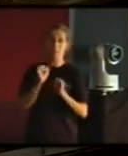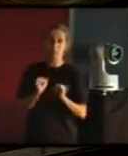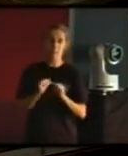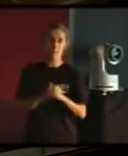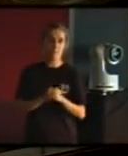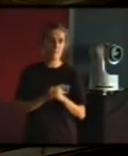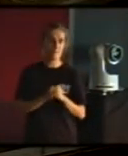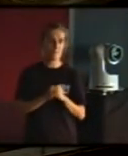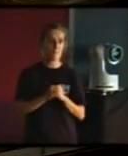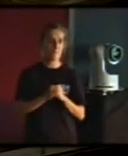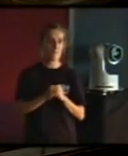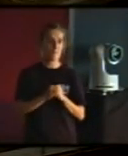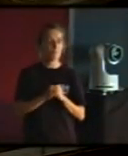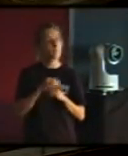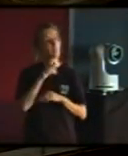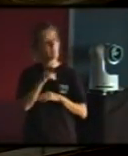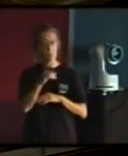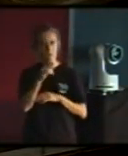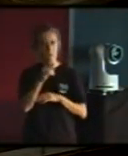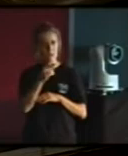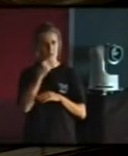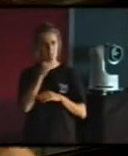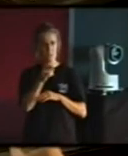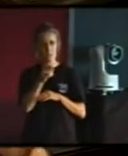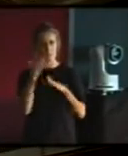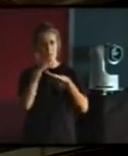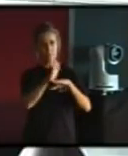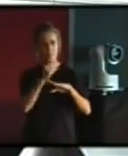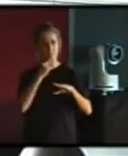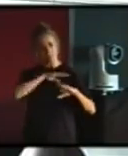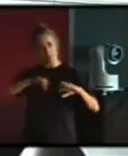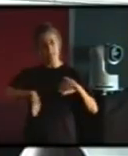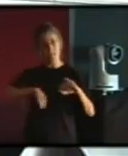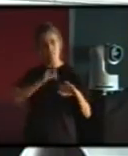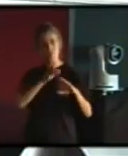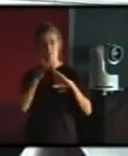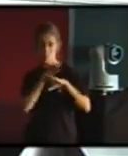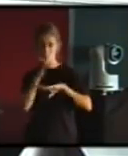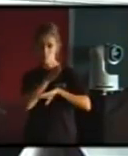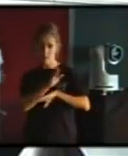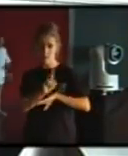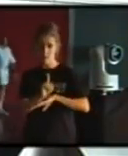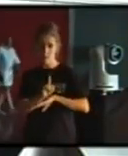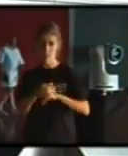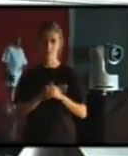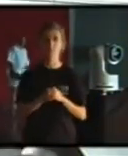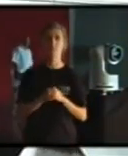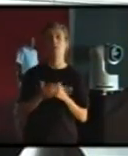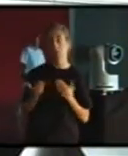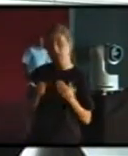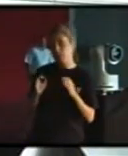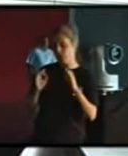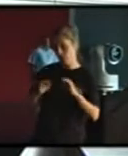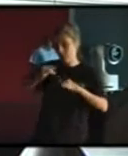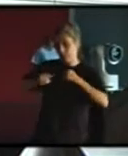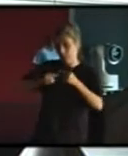ai coupé. Si mais vous la maquette, pas. Je crois, ce n'est pas la dernière qui est montrée, hein, c'est ça? Alors, voilà, donc, là, ce qu'on voit ici, ce sont les dernières images. Dans l'état actuel, qui est